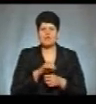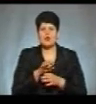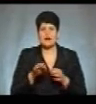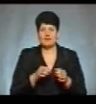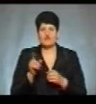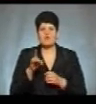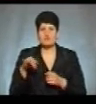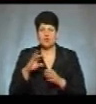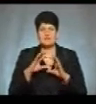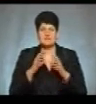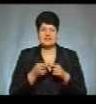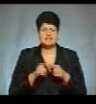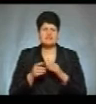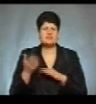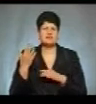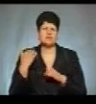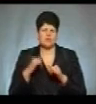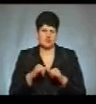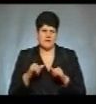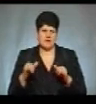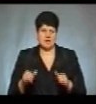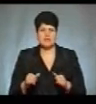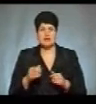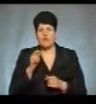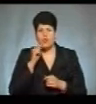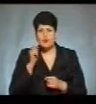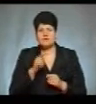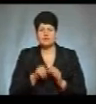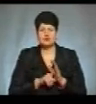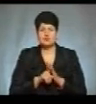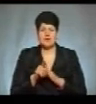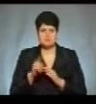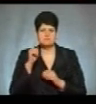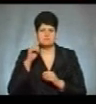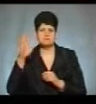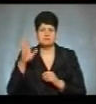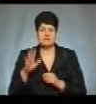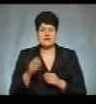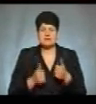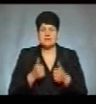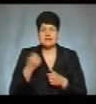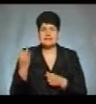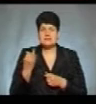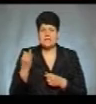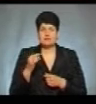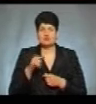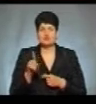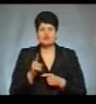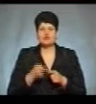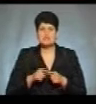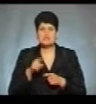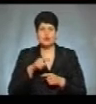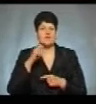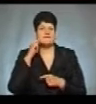в Європі, в світі цей проект давно вже розвивається, і в Україні він набуває теж популярності. Змагання дуже цікаві, тому що це, власне, той